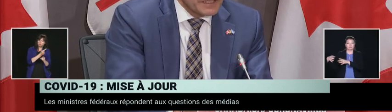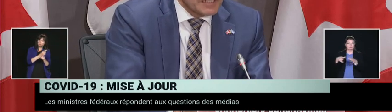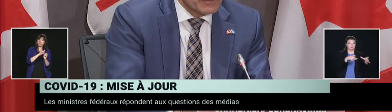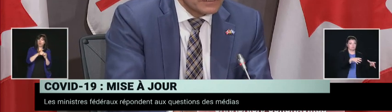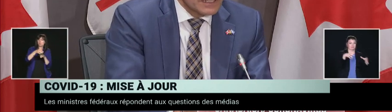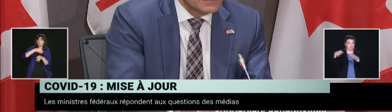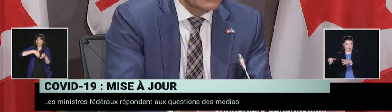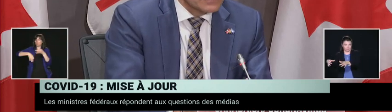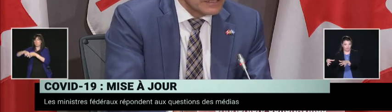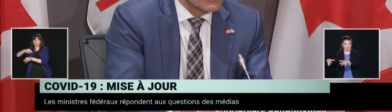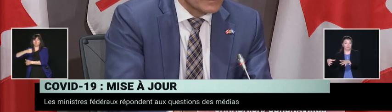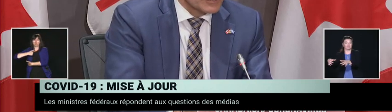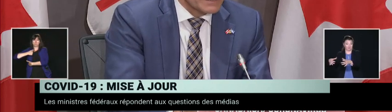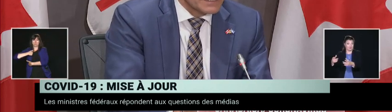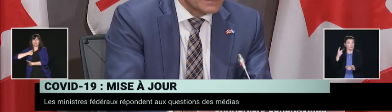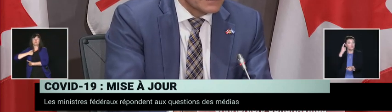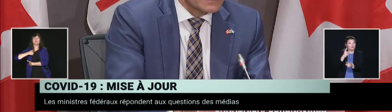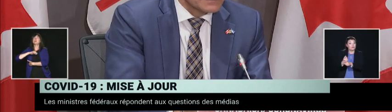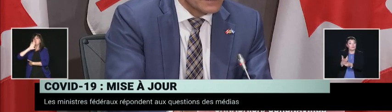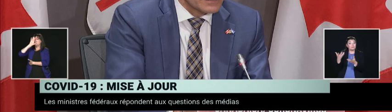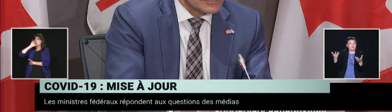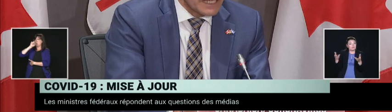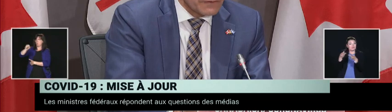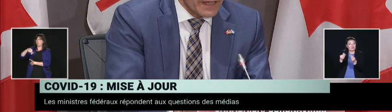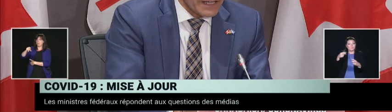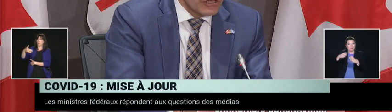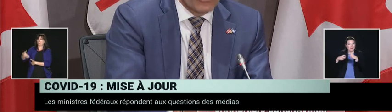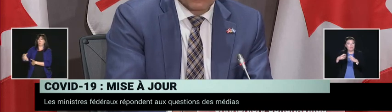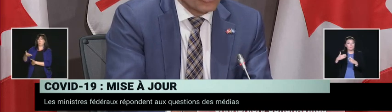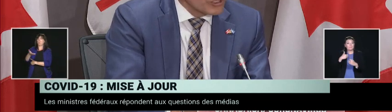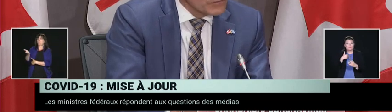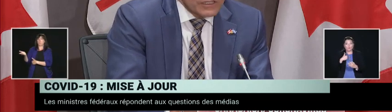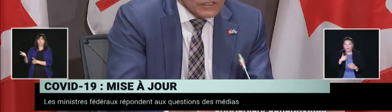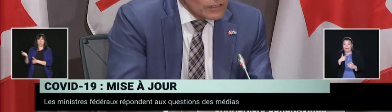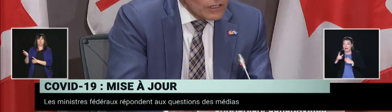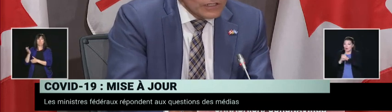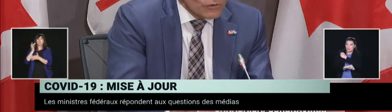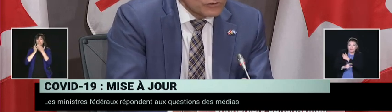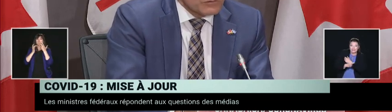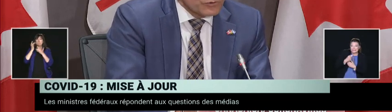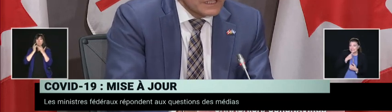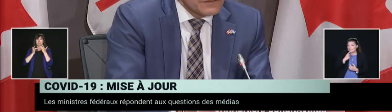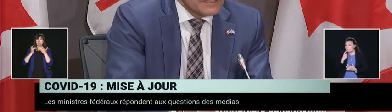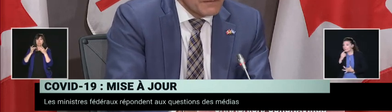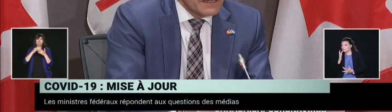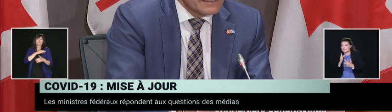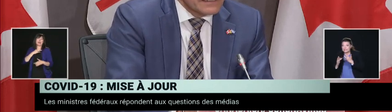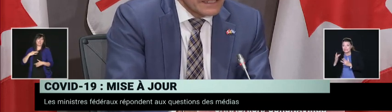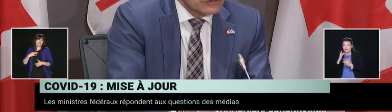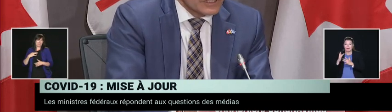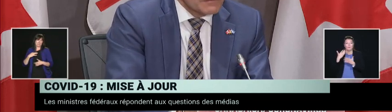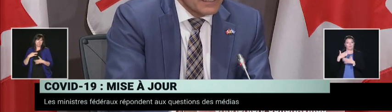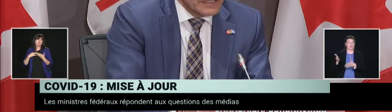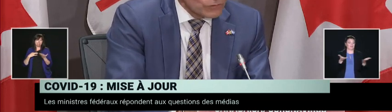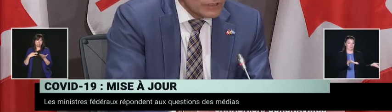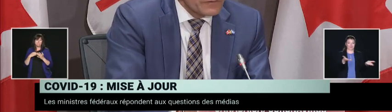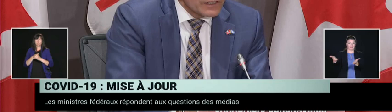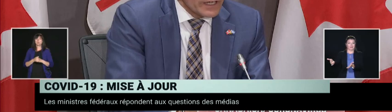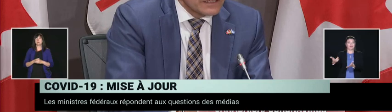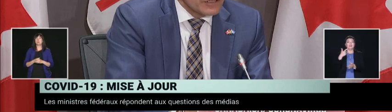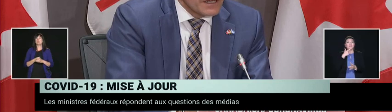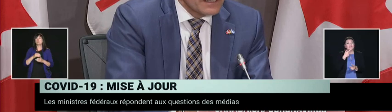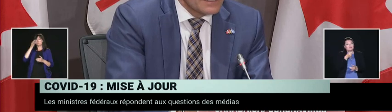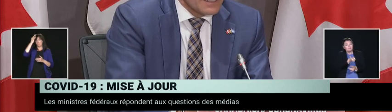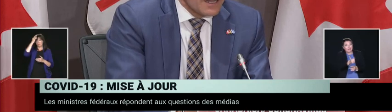Qui va payer pour ça? C'est le gouvernement canadien qui s'est engagé à le faire, tout comme il a contribué évidemment et naturellement et tout à